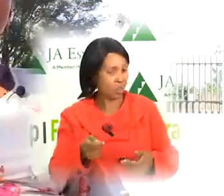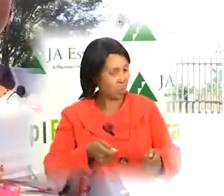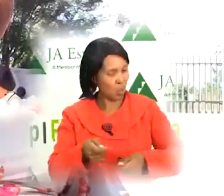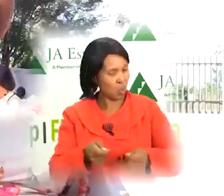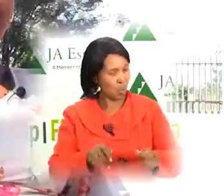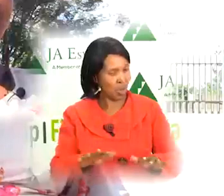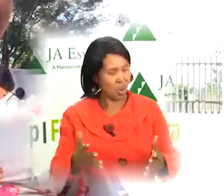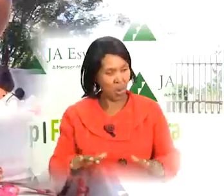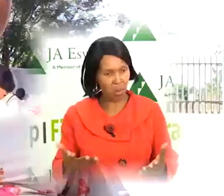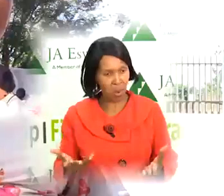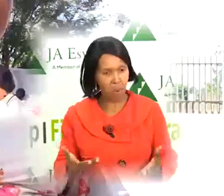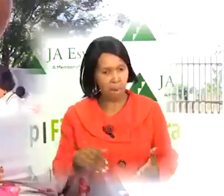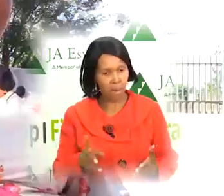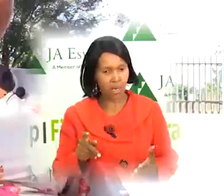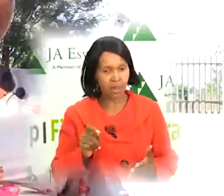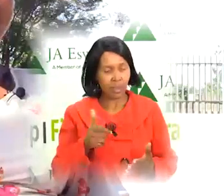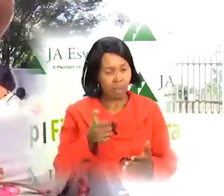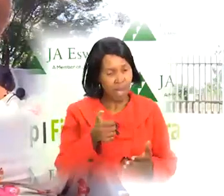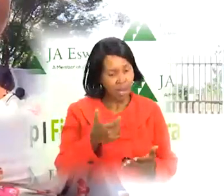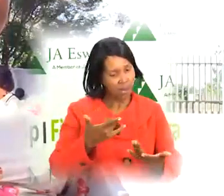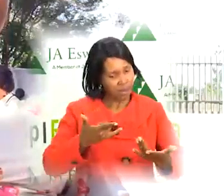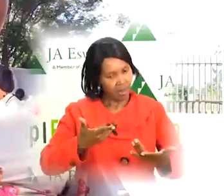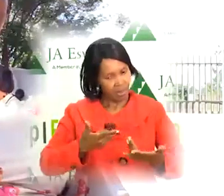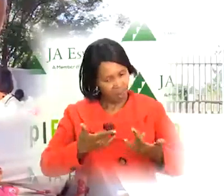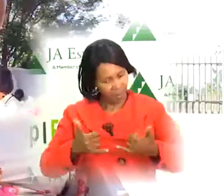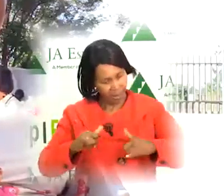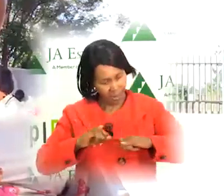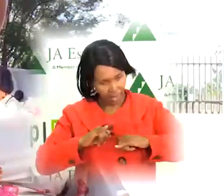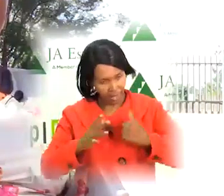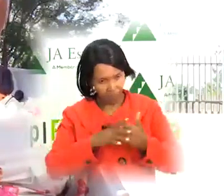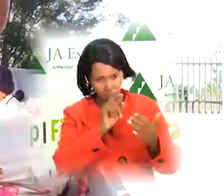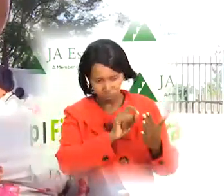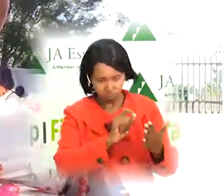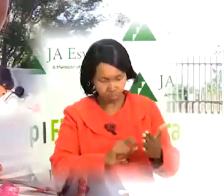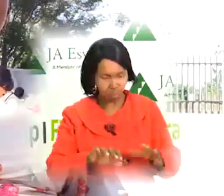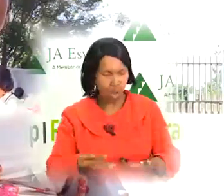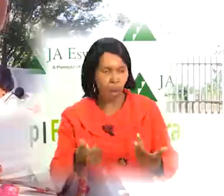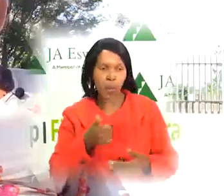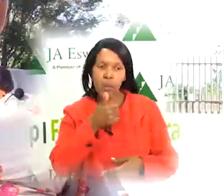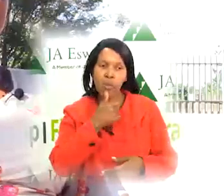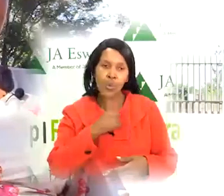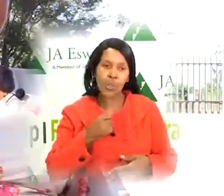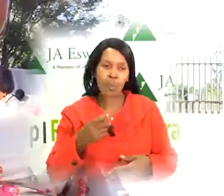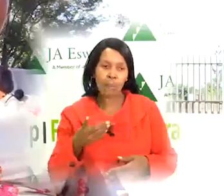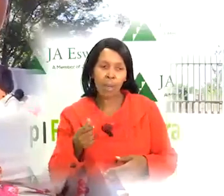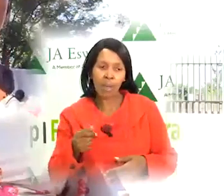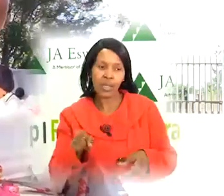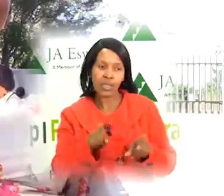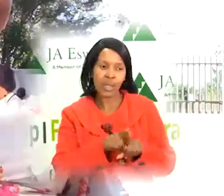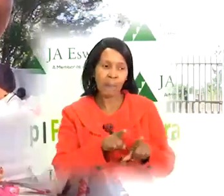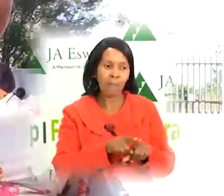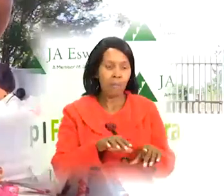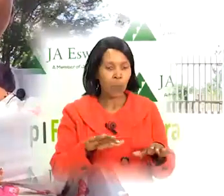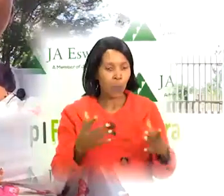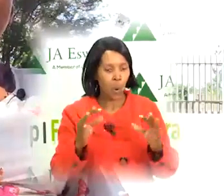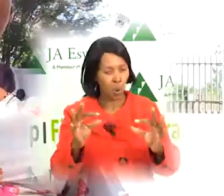ukuthi imali isetshenziswa njani, ahamba njani ema-processes ekungena kwemali nekuphuma kwawo. Bafunze nange-cash flow ebhizinisini ukuthi